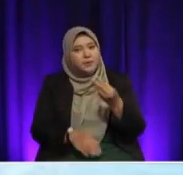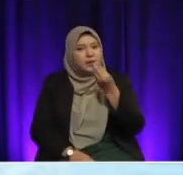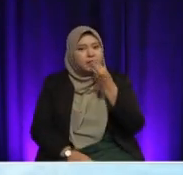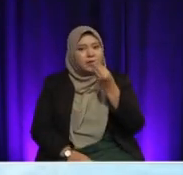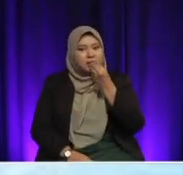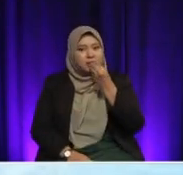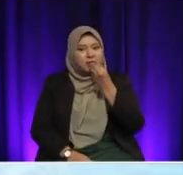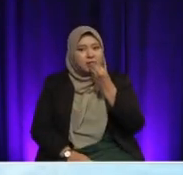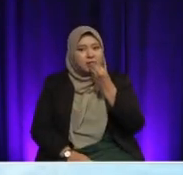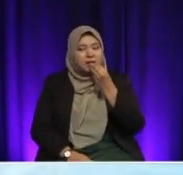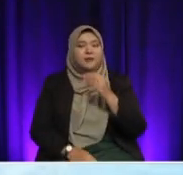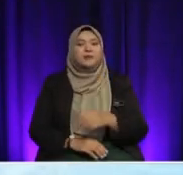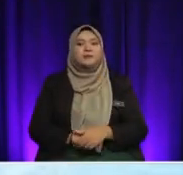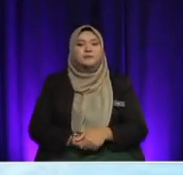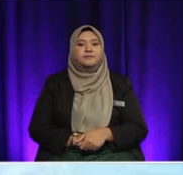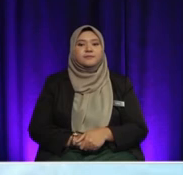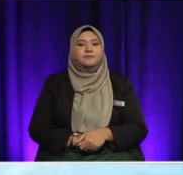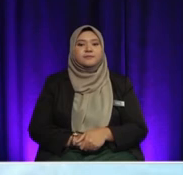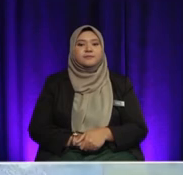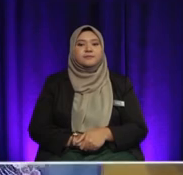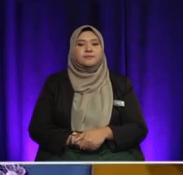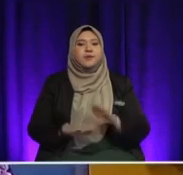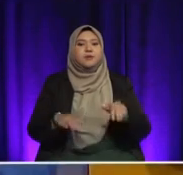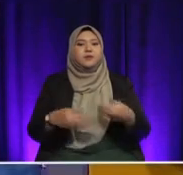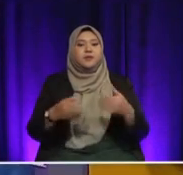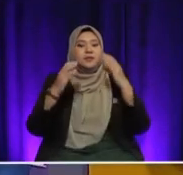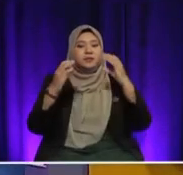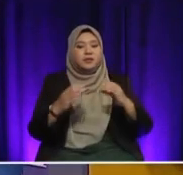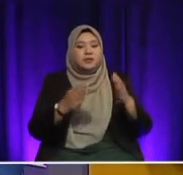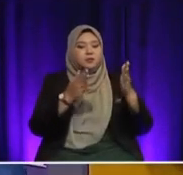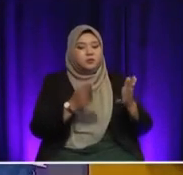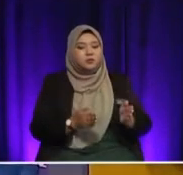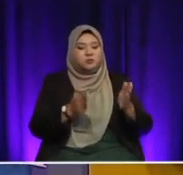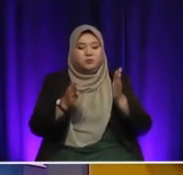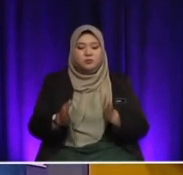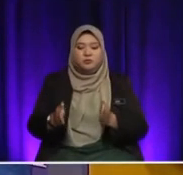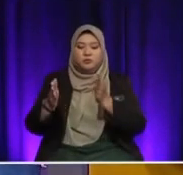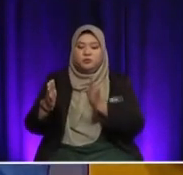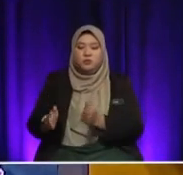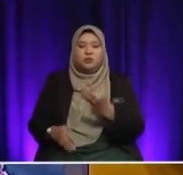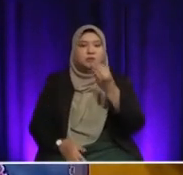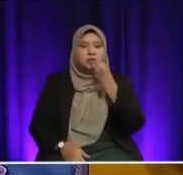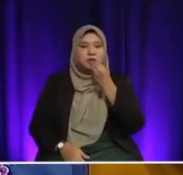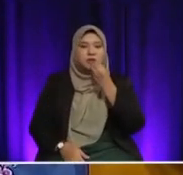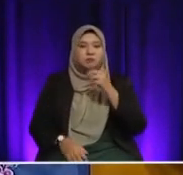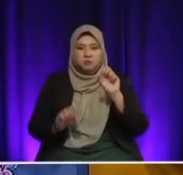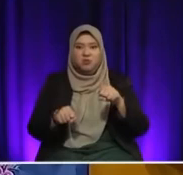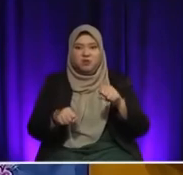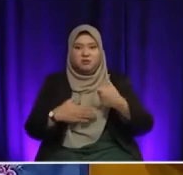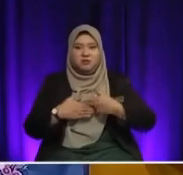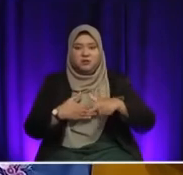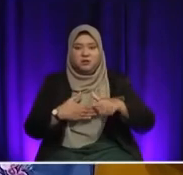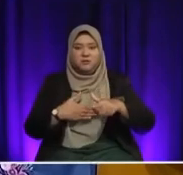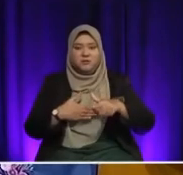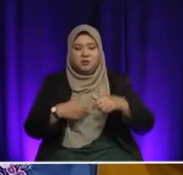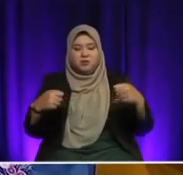maksudnya nak susun. Okay. Mungkin tujuan penghantaran. Ya, betul. Ha. Itu kita kena bungkus.